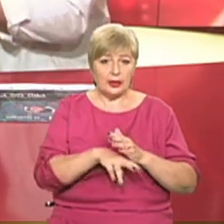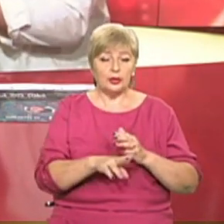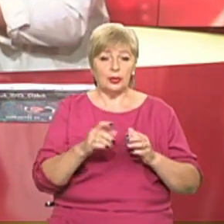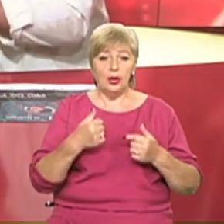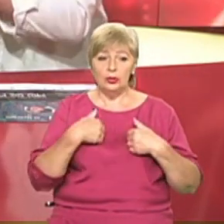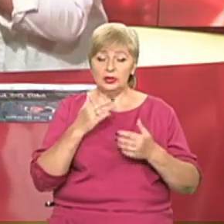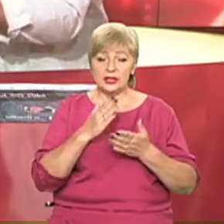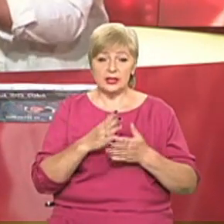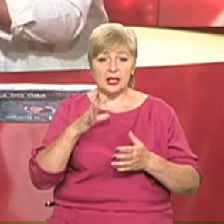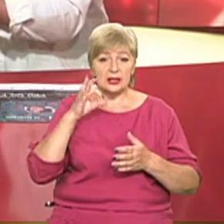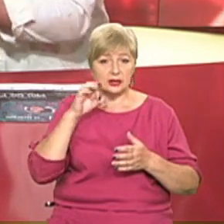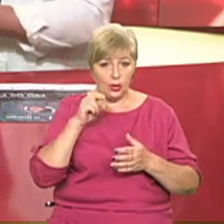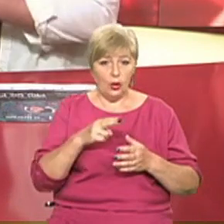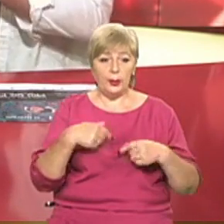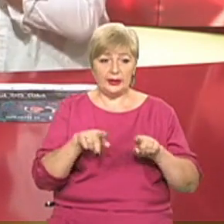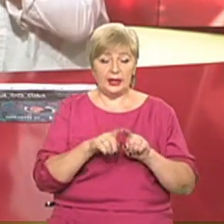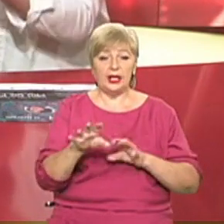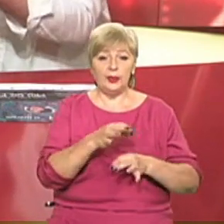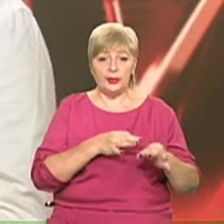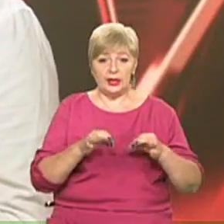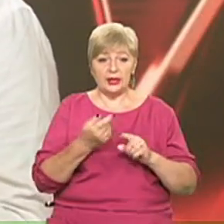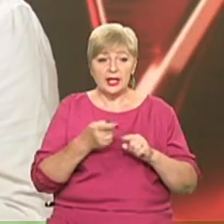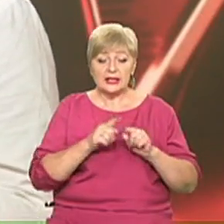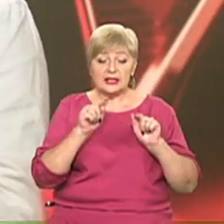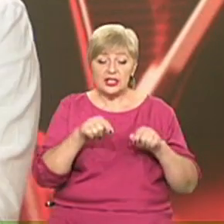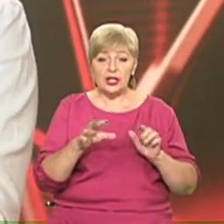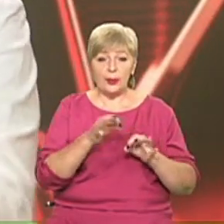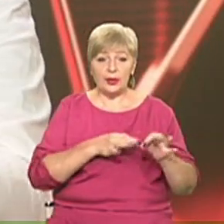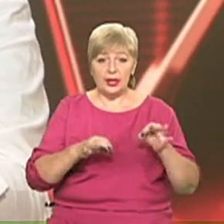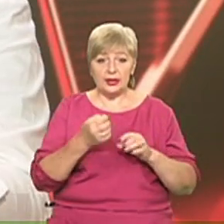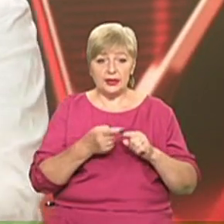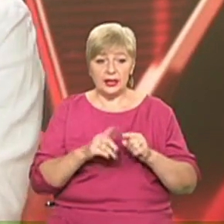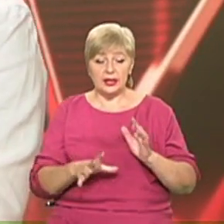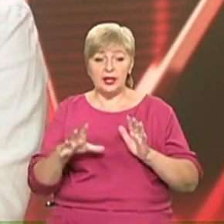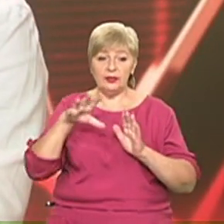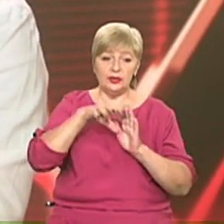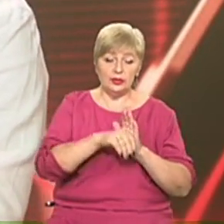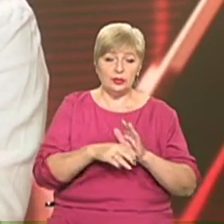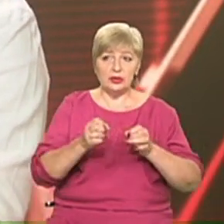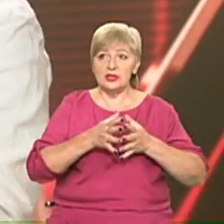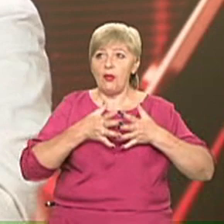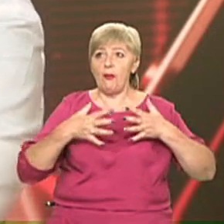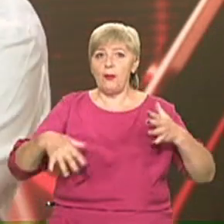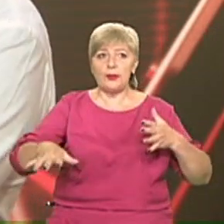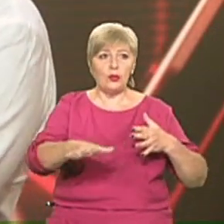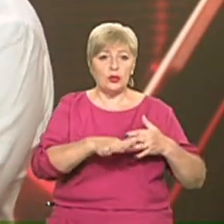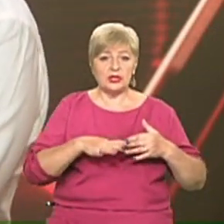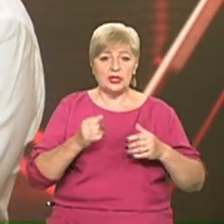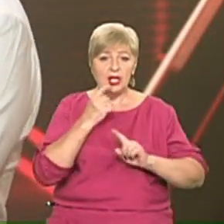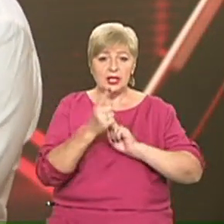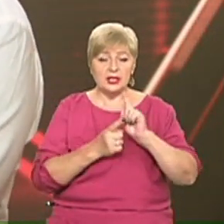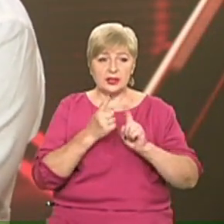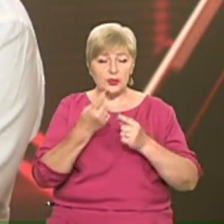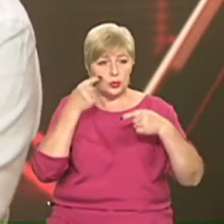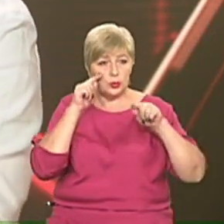є досвід так званих сайт-специфік проєктів, тобто це ті проєкти, які інтегруються в простір і змінюють